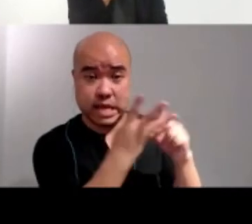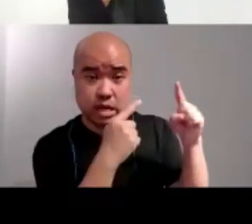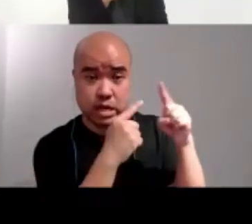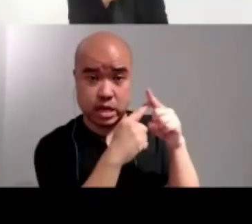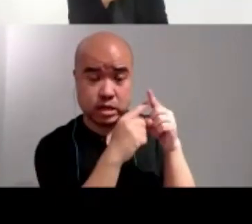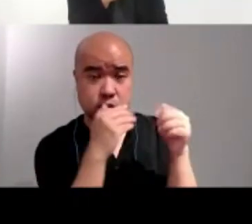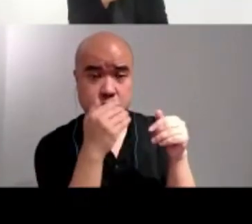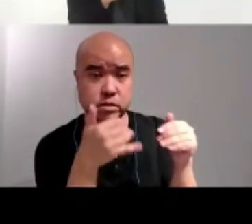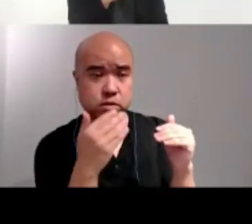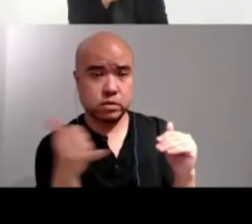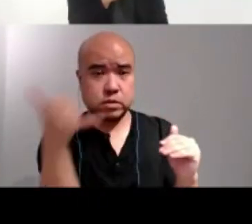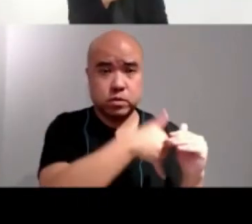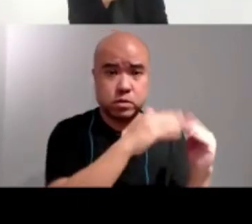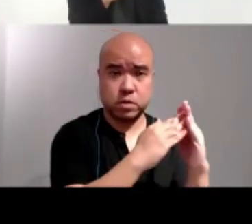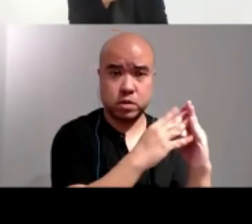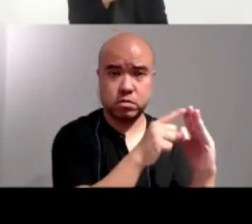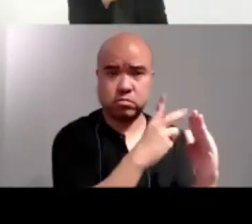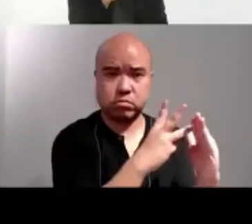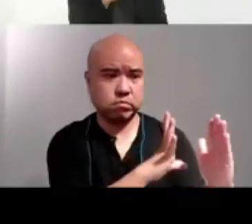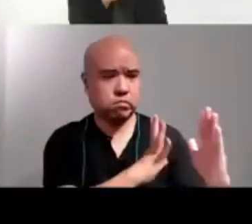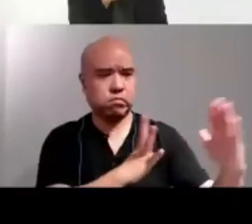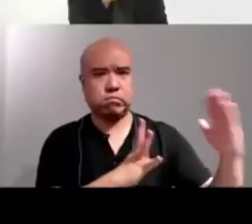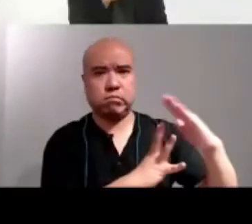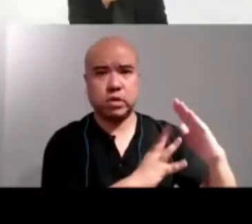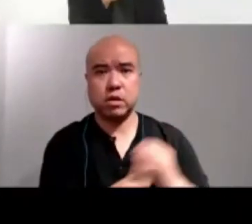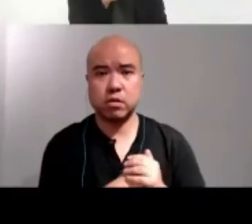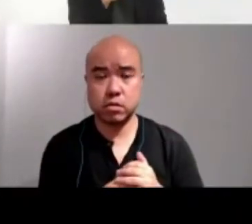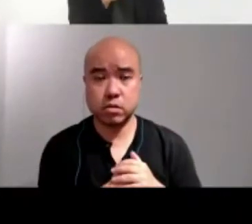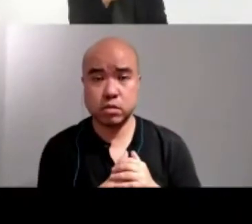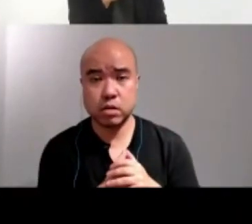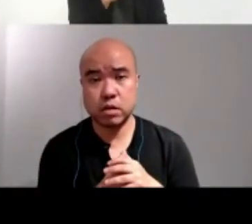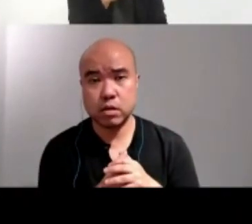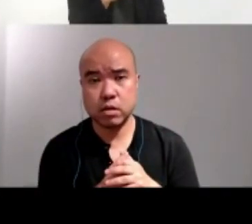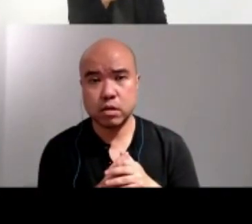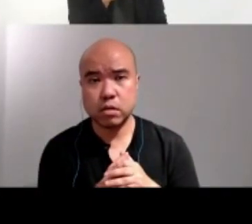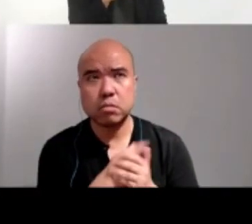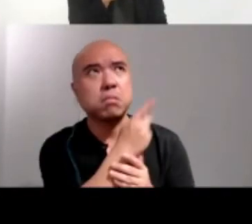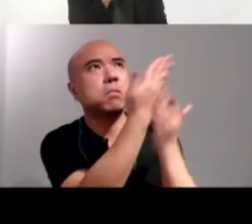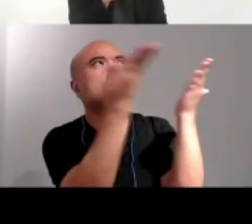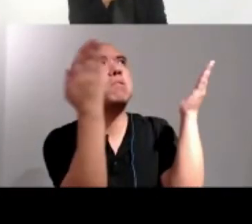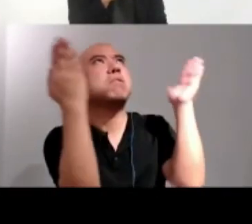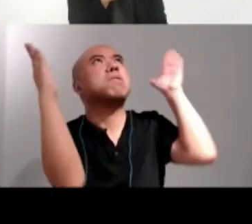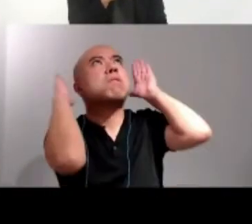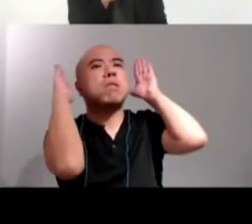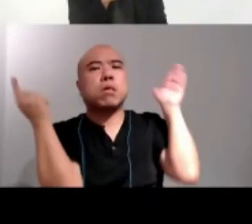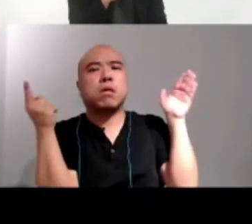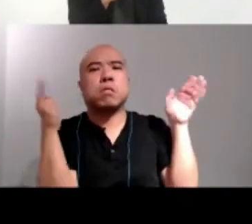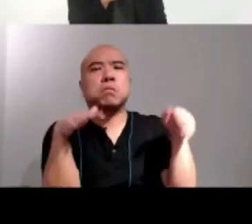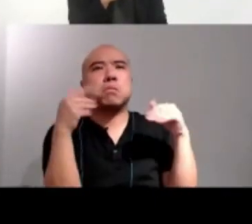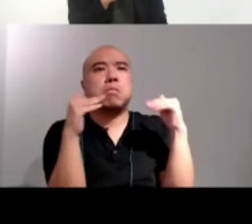完全是剩下一个走廊，整间屋其实剩下的是一张床，连一张吃饭台都没有。